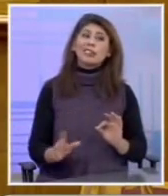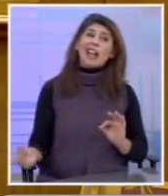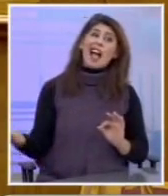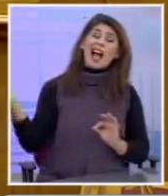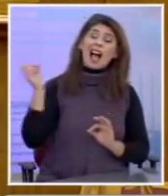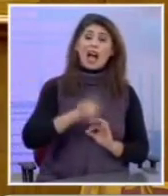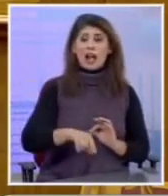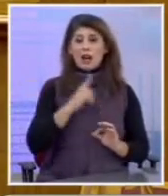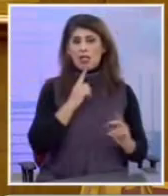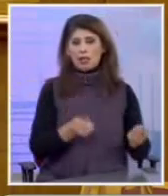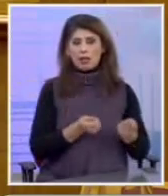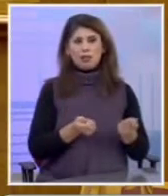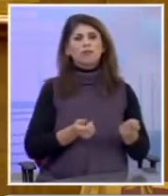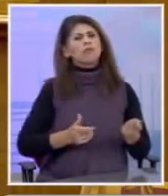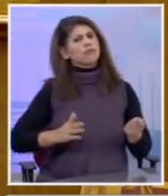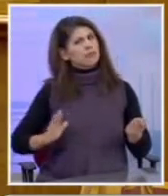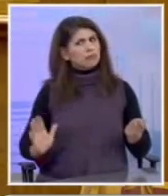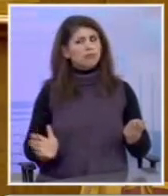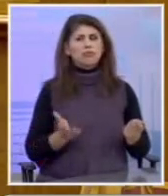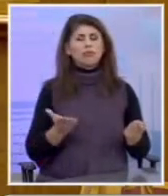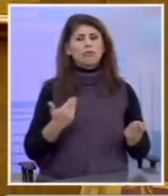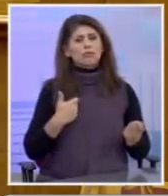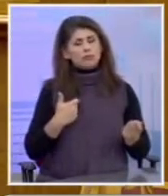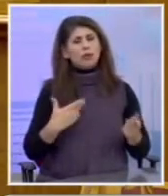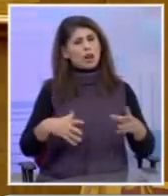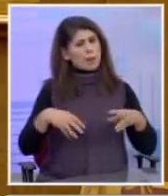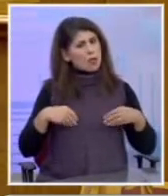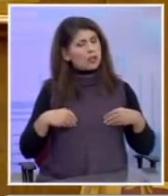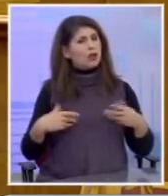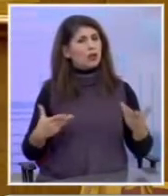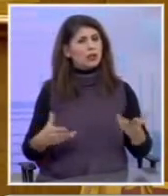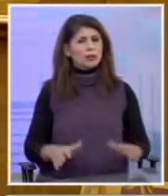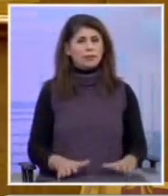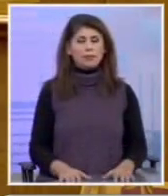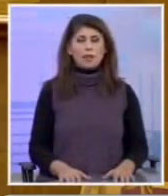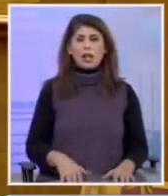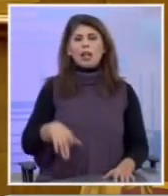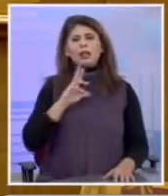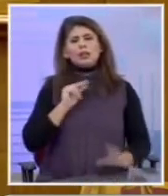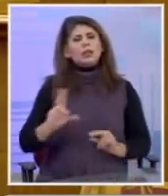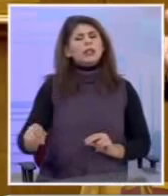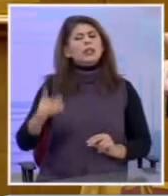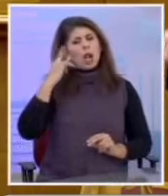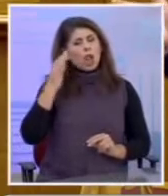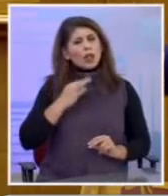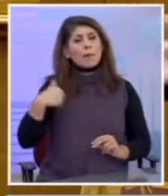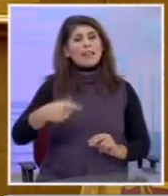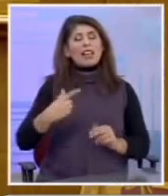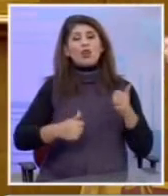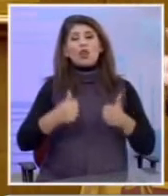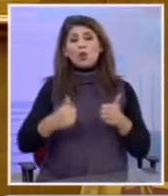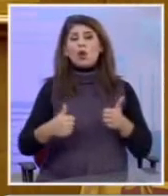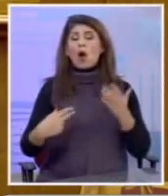και παρά, θα έλεγα, και εγώ να αποδεχτώ ότι Η κοινή λογική, μάλιστα μετά τον Ιούλη, τον